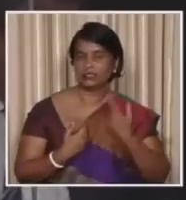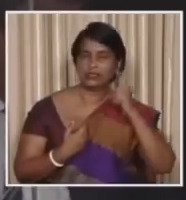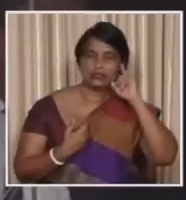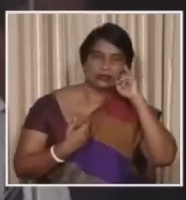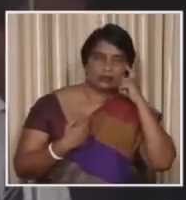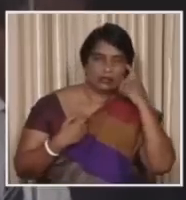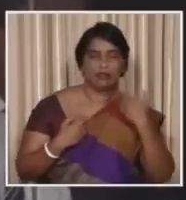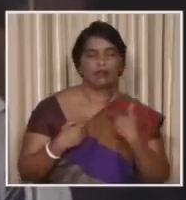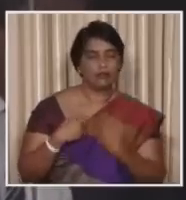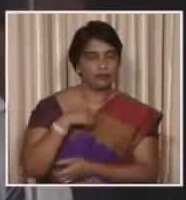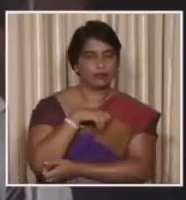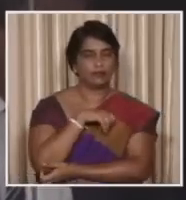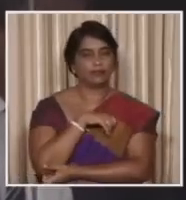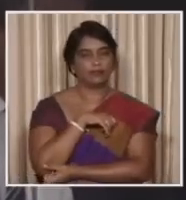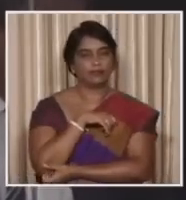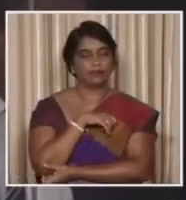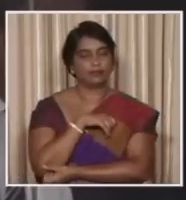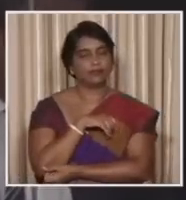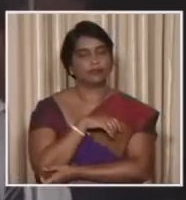සිද්ධ වෙනවා